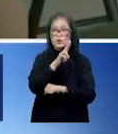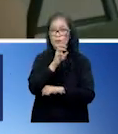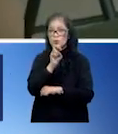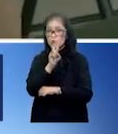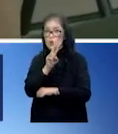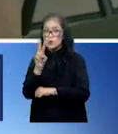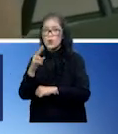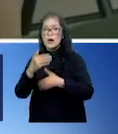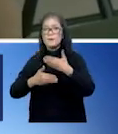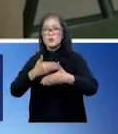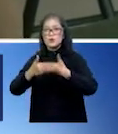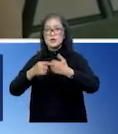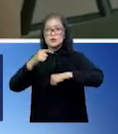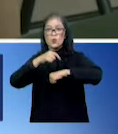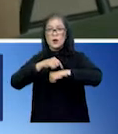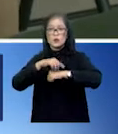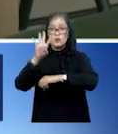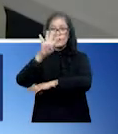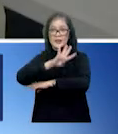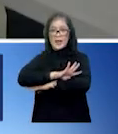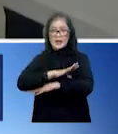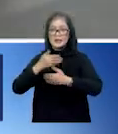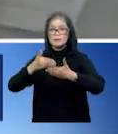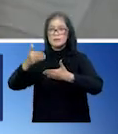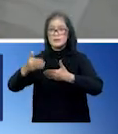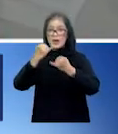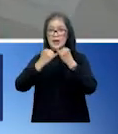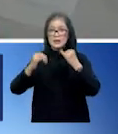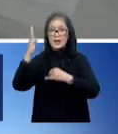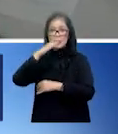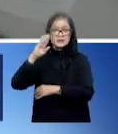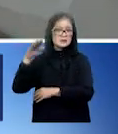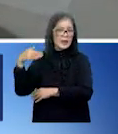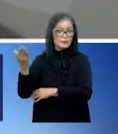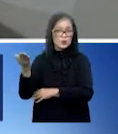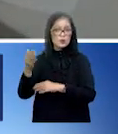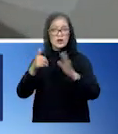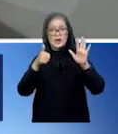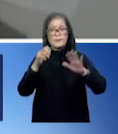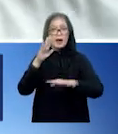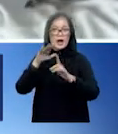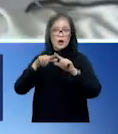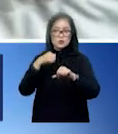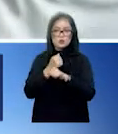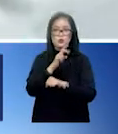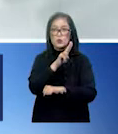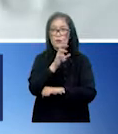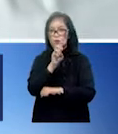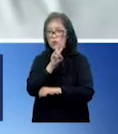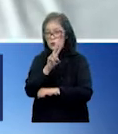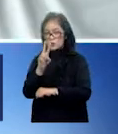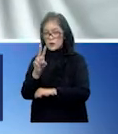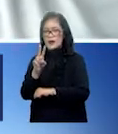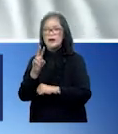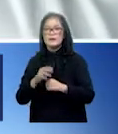dilaksanakan selama 4 hari ke depan, yakni sampai Sabtu 6 Agustus 2022 mendatang. Vaksinasi booster dosis kedua ini